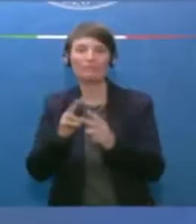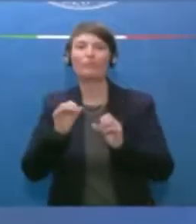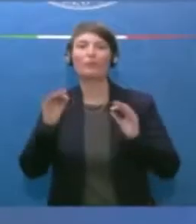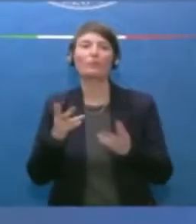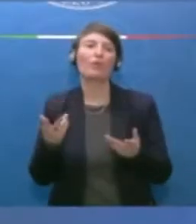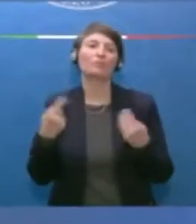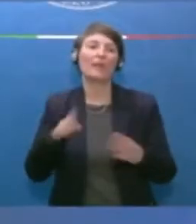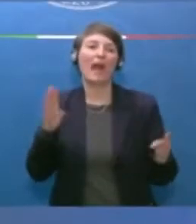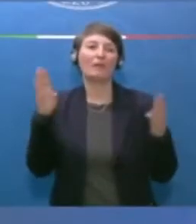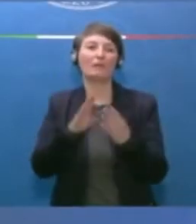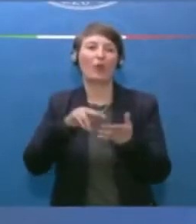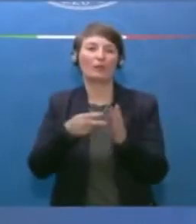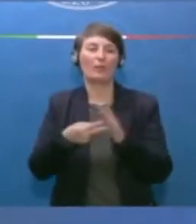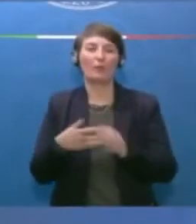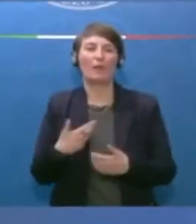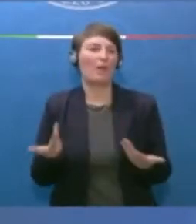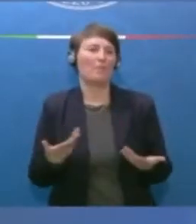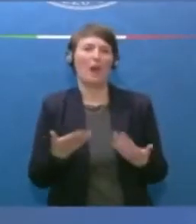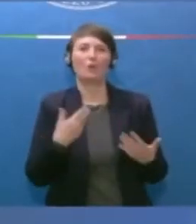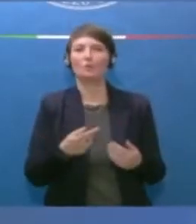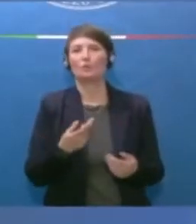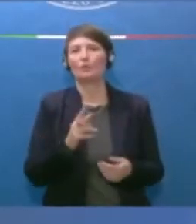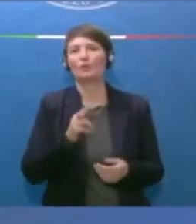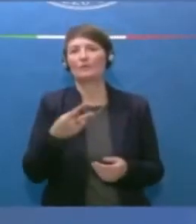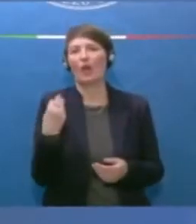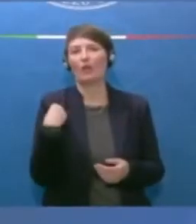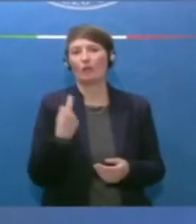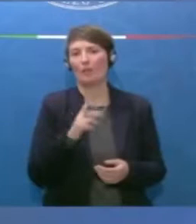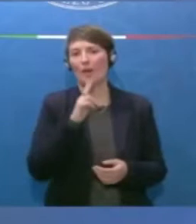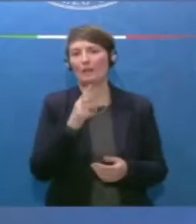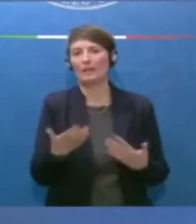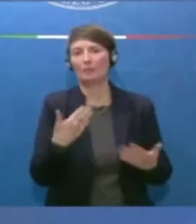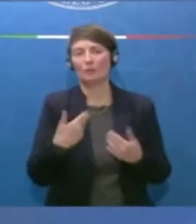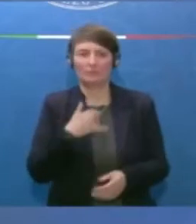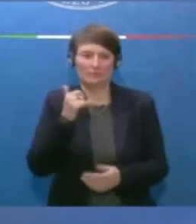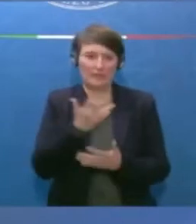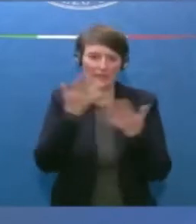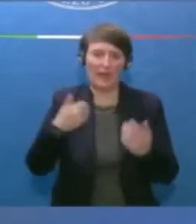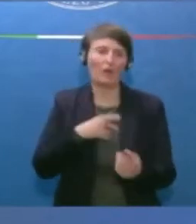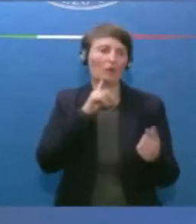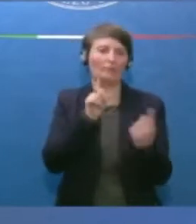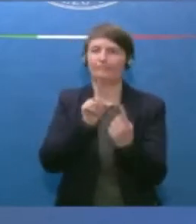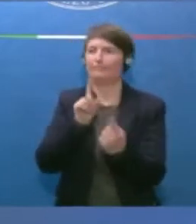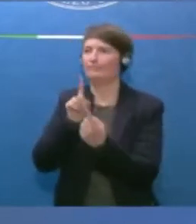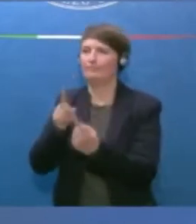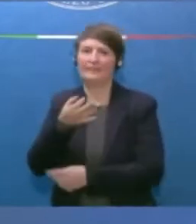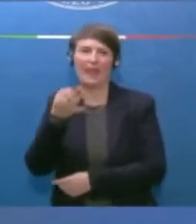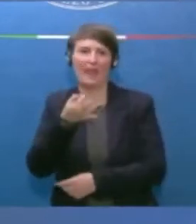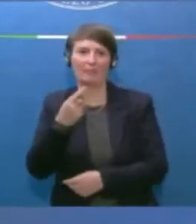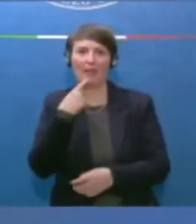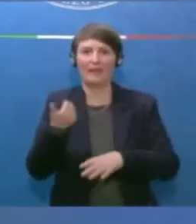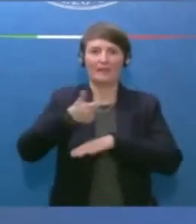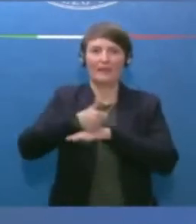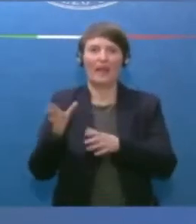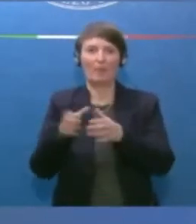sia la seconda domanda rispondo subito sì certamente mali io li vedo regolarmente i leader dei partiti non è che debba fare uno sforzo